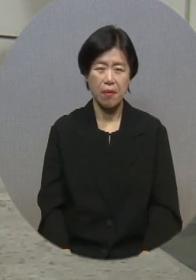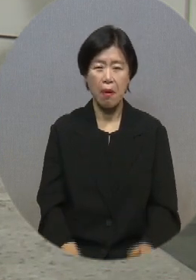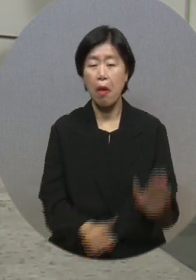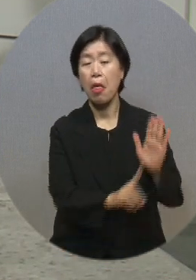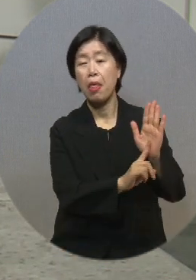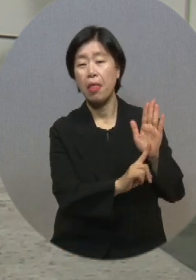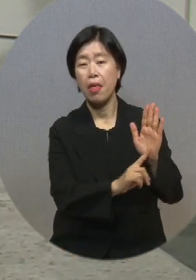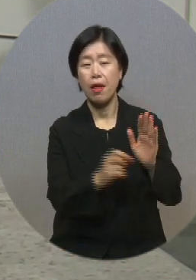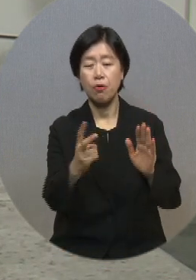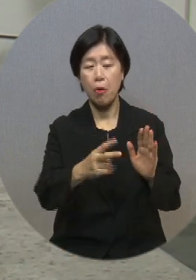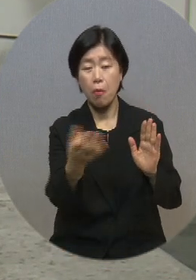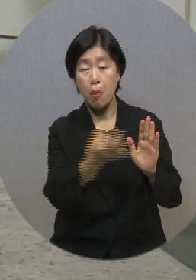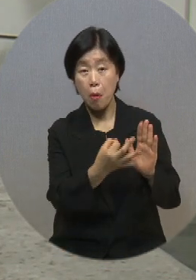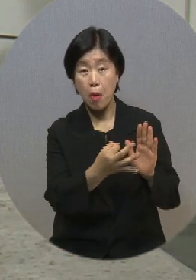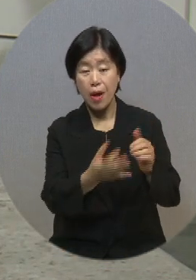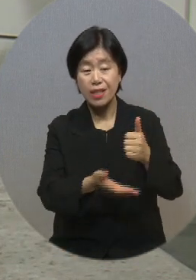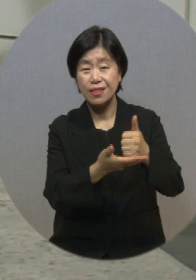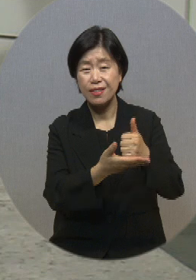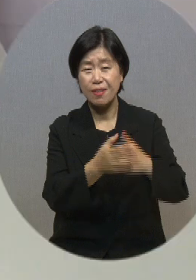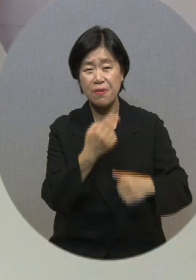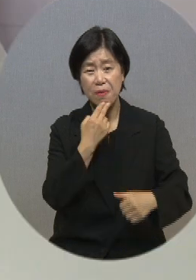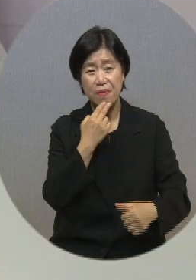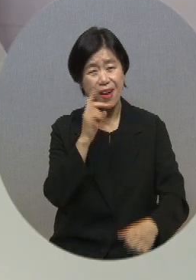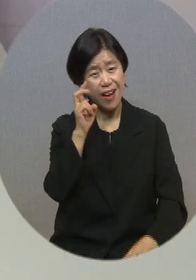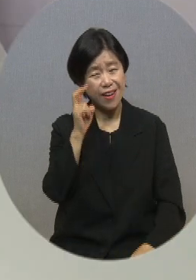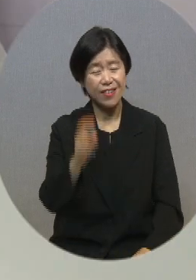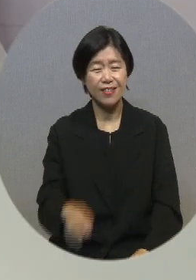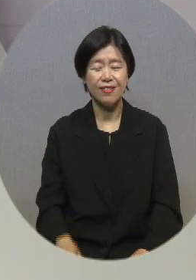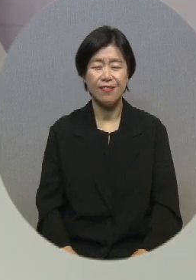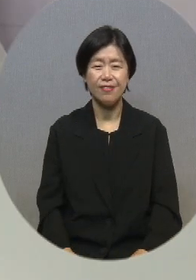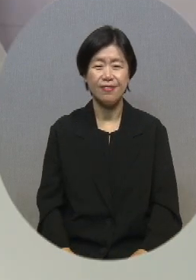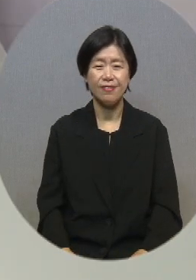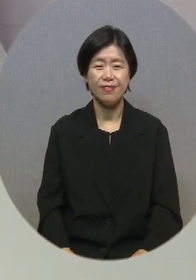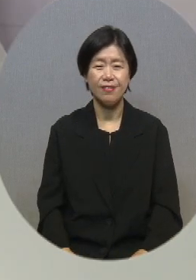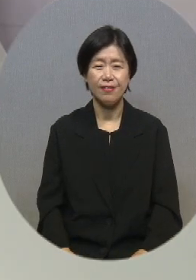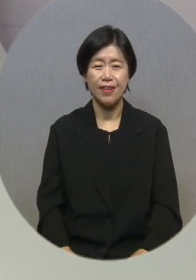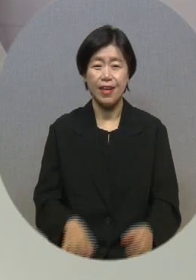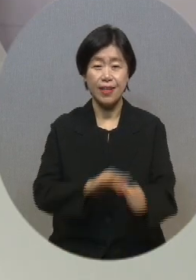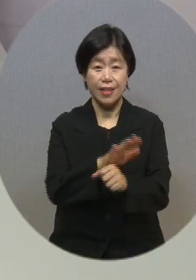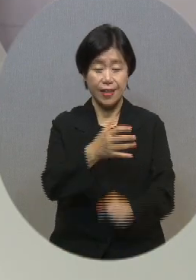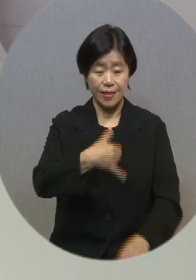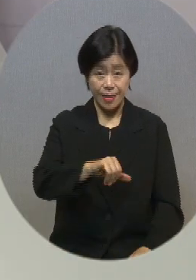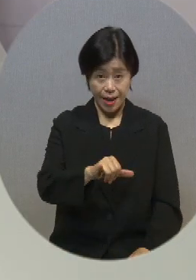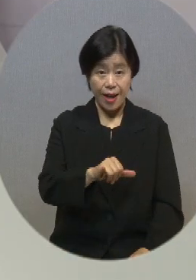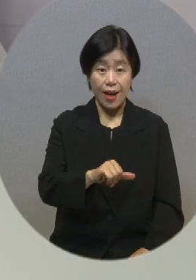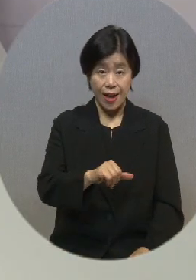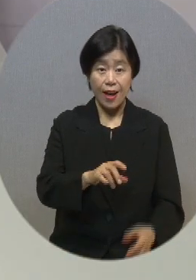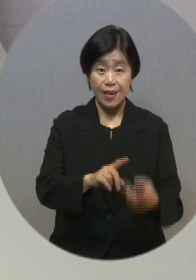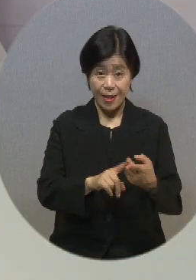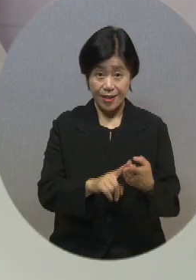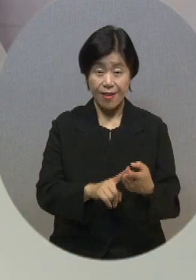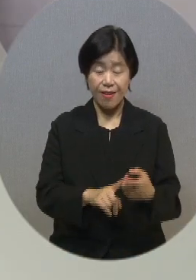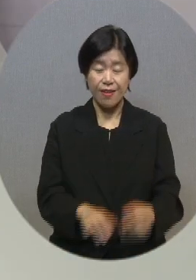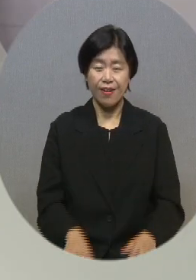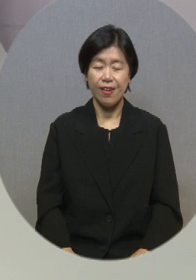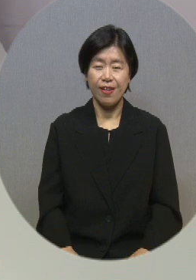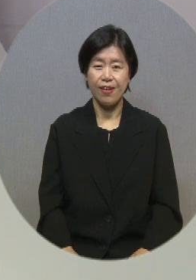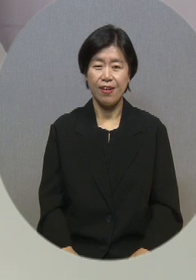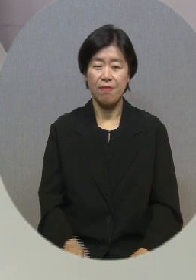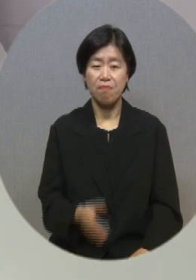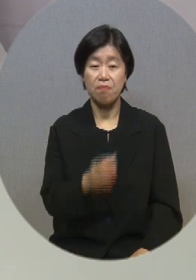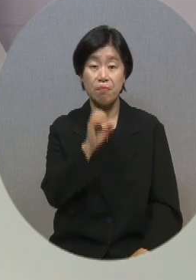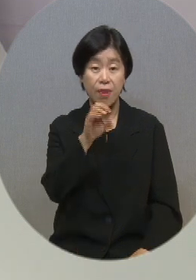그 걱정해주는 마음 네, 그런 것 같습니다. 자, 그 저 사랑하는 우리 아들딸들에게 이 자리를 빌려서 평상시에는 잘